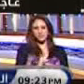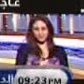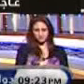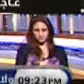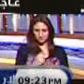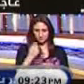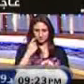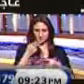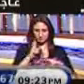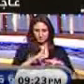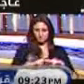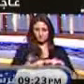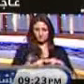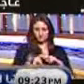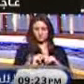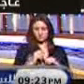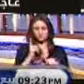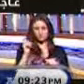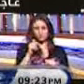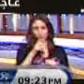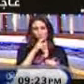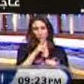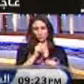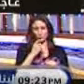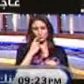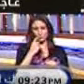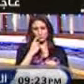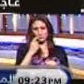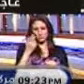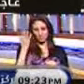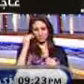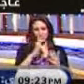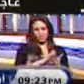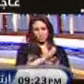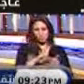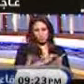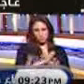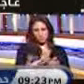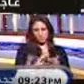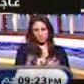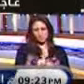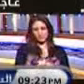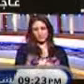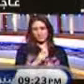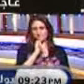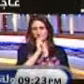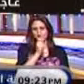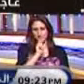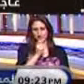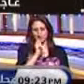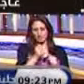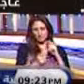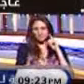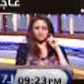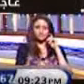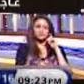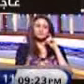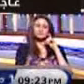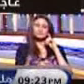فرانسيس. احنا من سنة جات لنا شكوى في البرنامج،